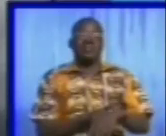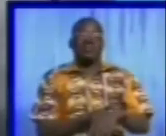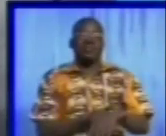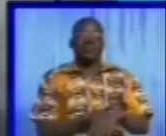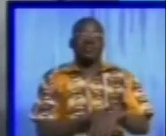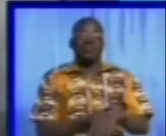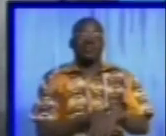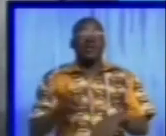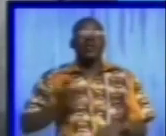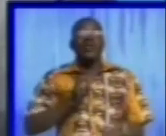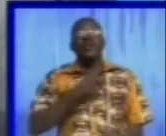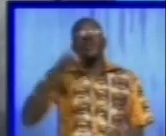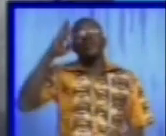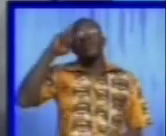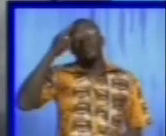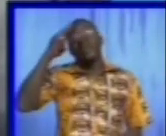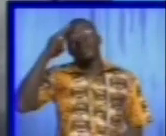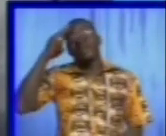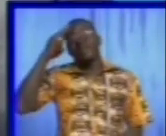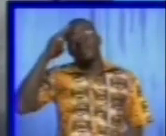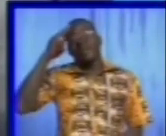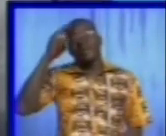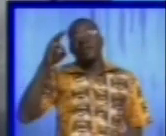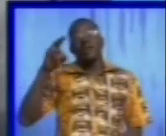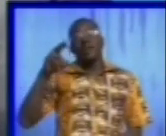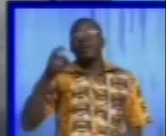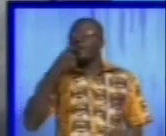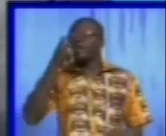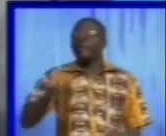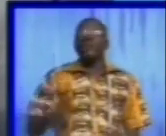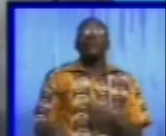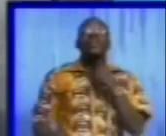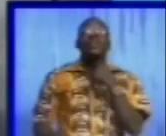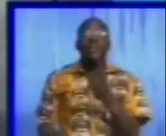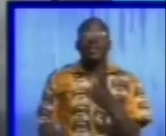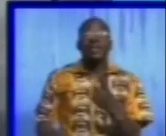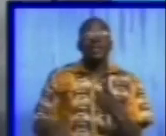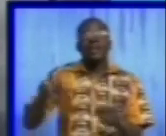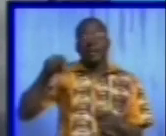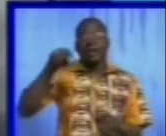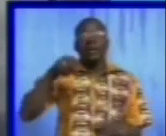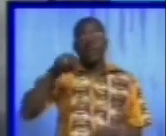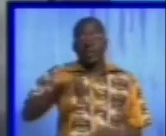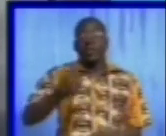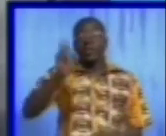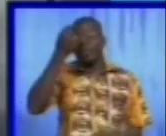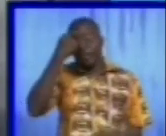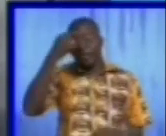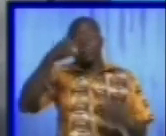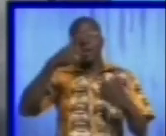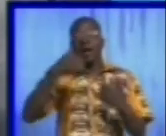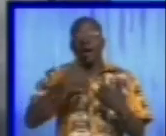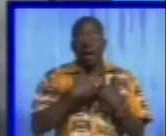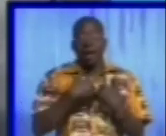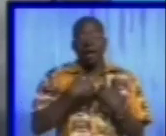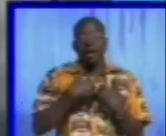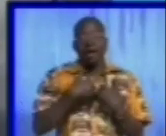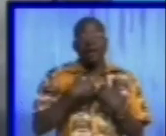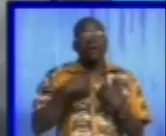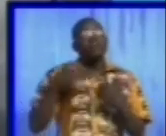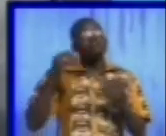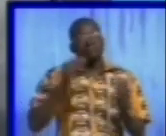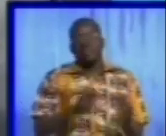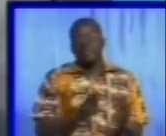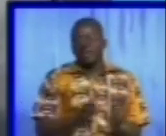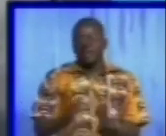Nous y réfléchissons, il faut le dire. Tout d'abord, il faut dire et relever que le gouvernement a pour ambition d'étendre